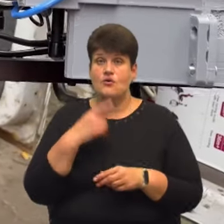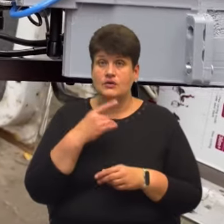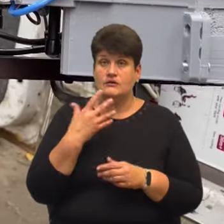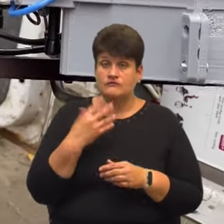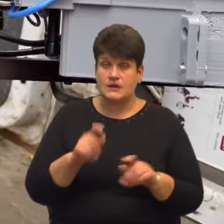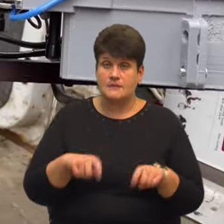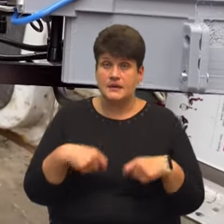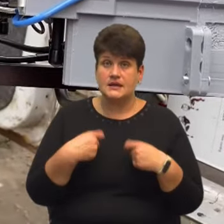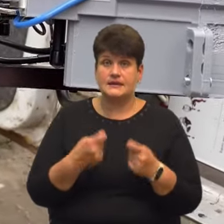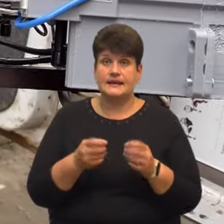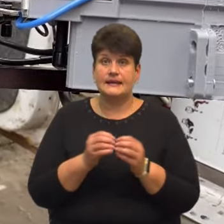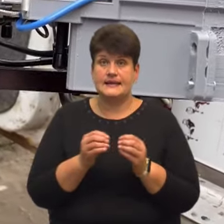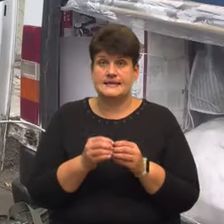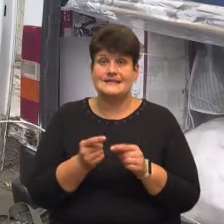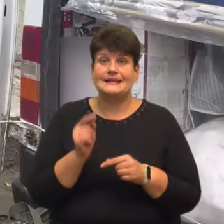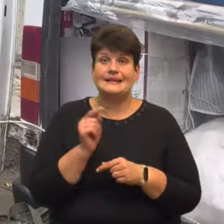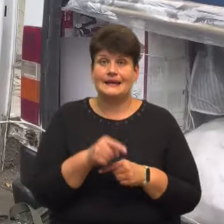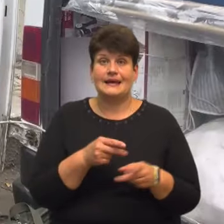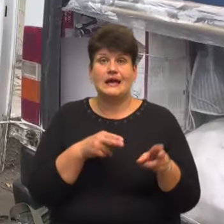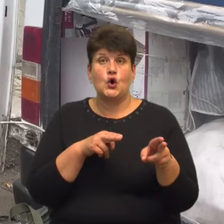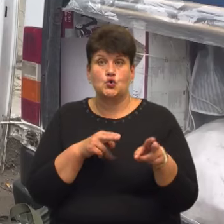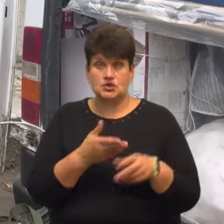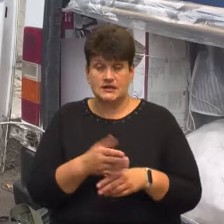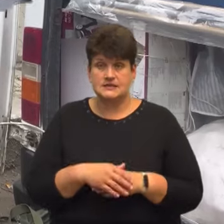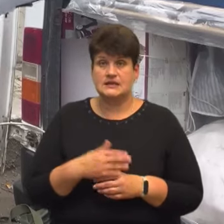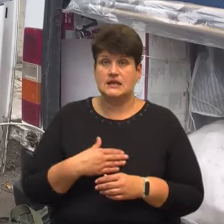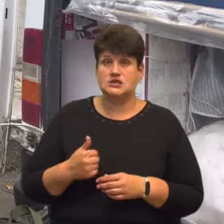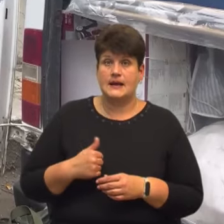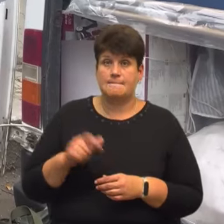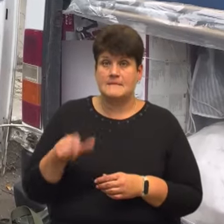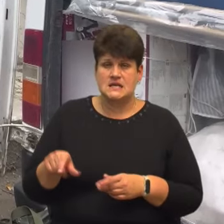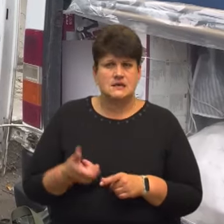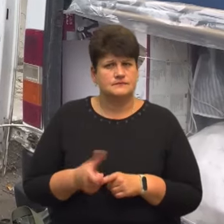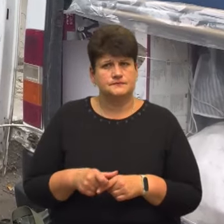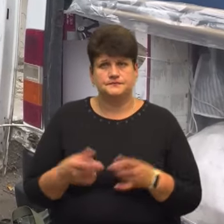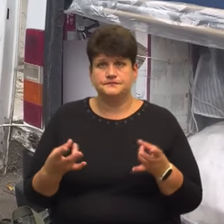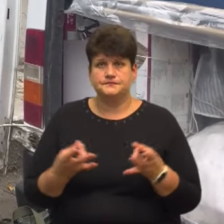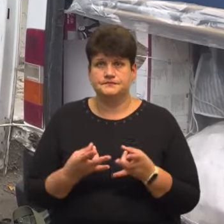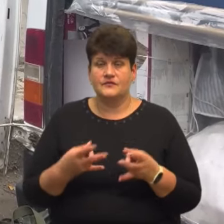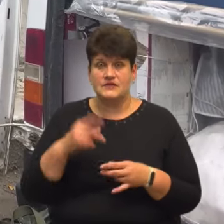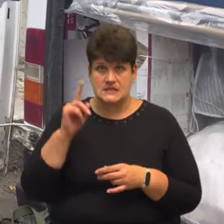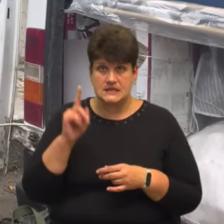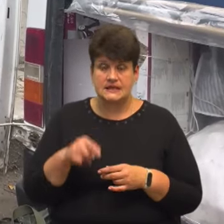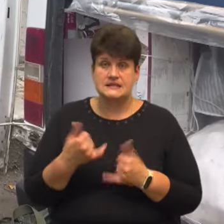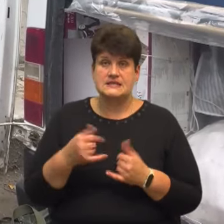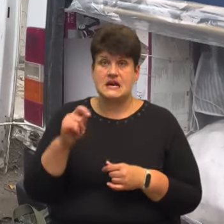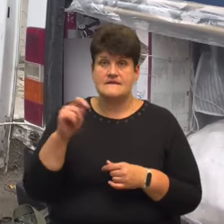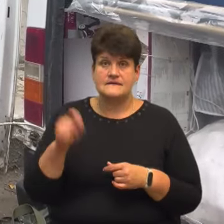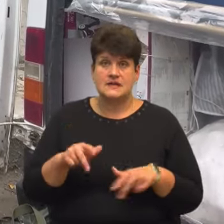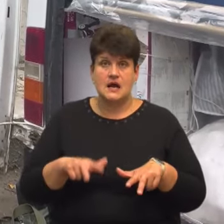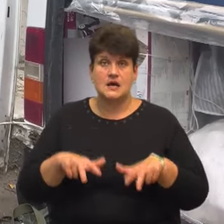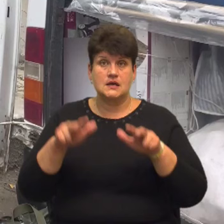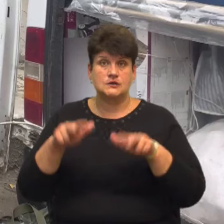передали на фронт 10 таких рушниць ну нашим бійцям вона вкрай необхідна як як ви знаєте зараз війна Дронів